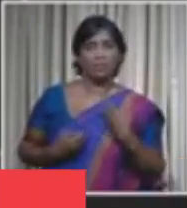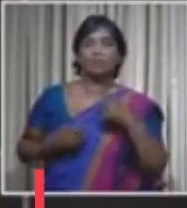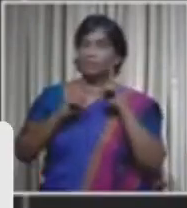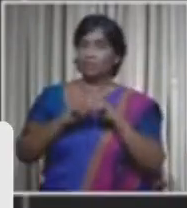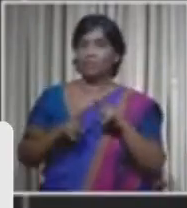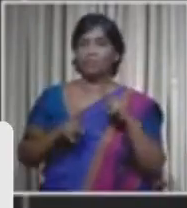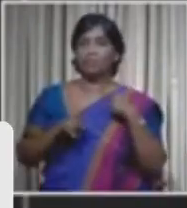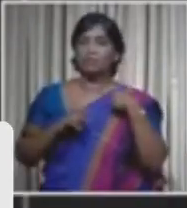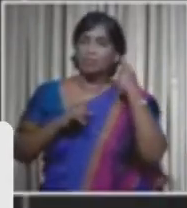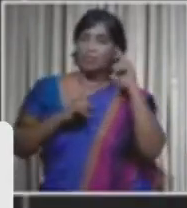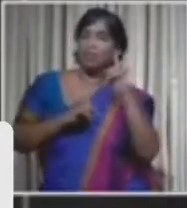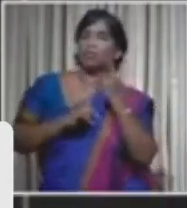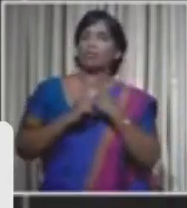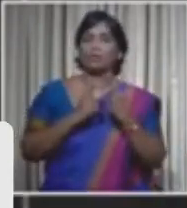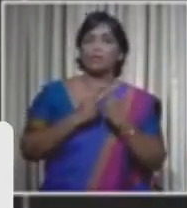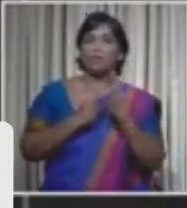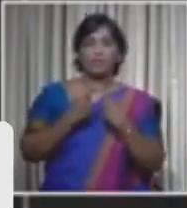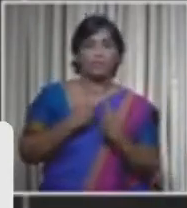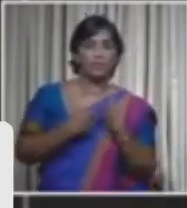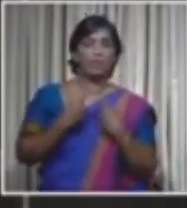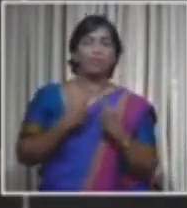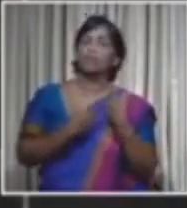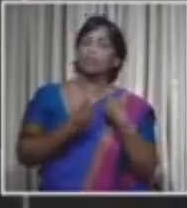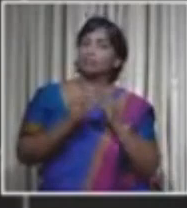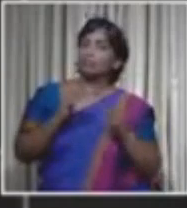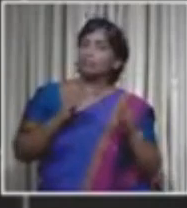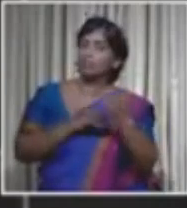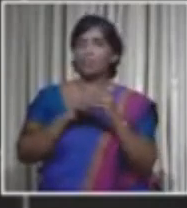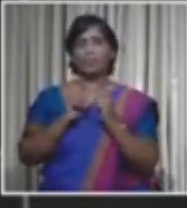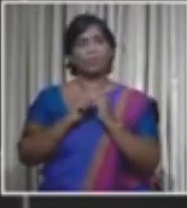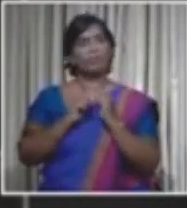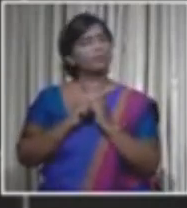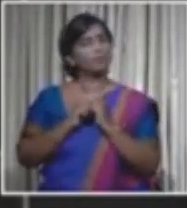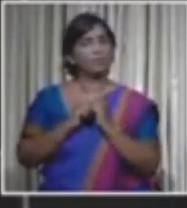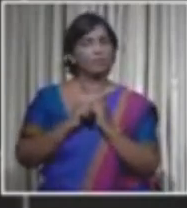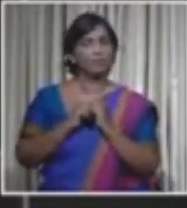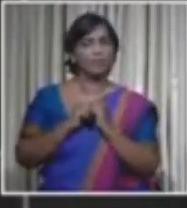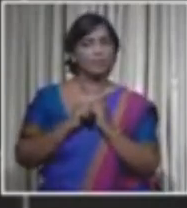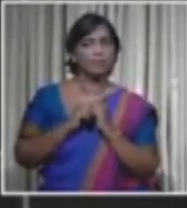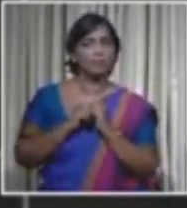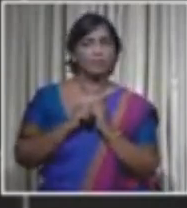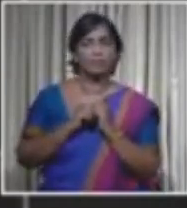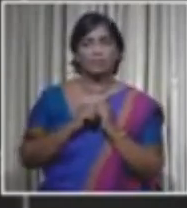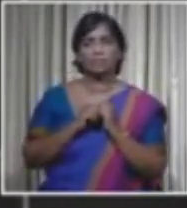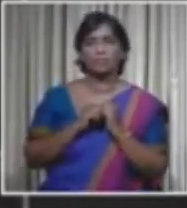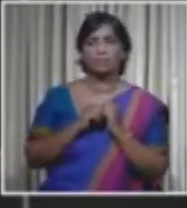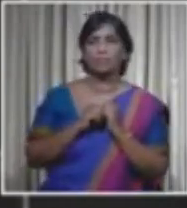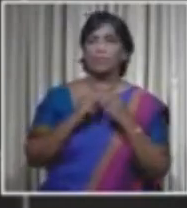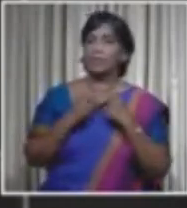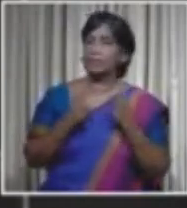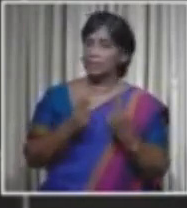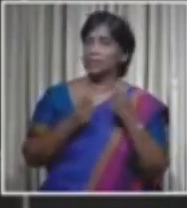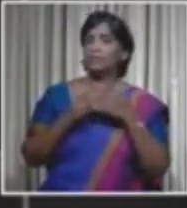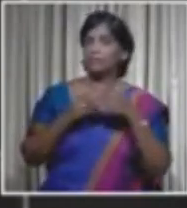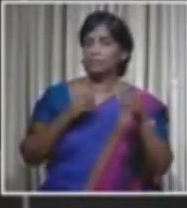இதற்கான ஆல்டர்னேட்டிவ் அரேஞ்ச்மெண்டை செய்து இந்த பாலம் ஸ்லோவாக நடைபெறுகிறது, அதையும் அவசரமாக இந்த பாலத்தை போடுவதற்காக அதிக நிதியை ஒதுக்கி உடனடியாக